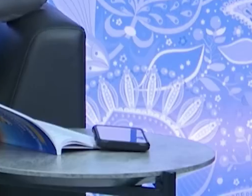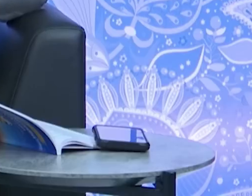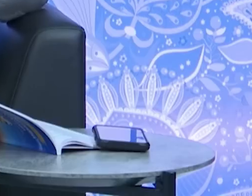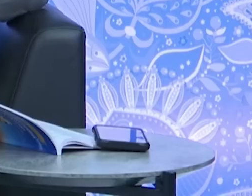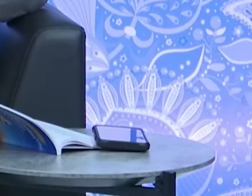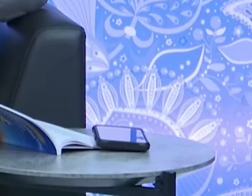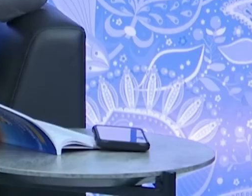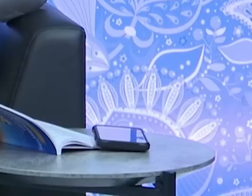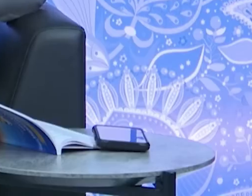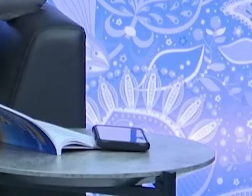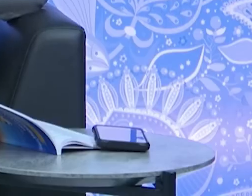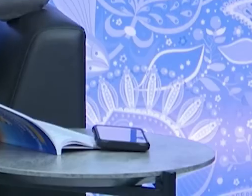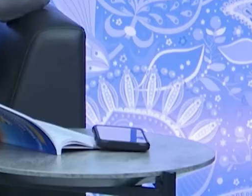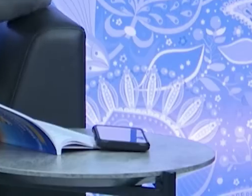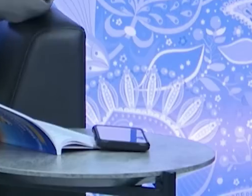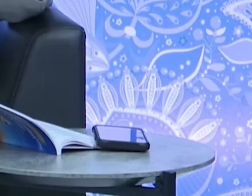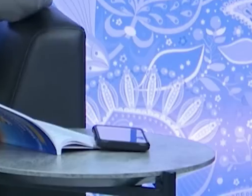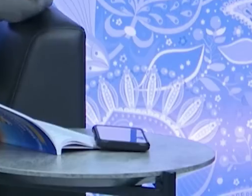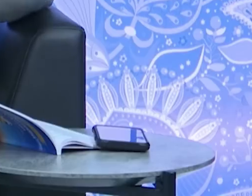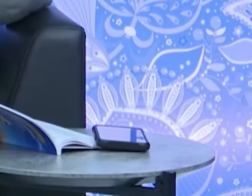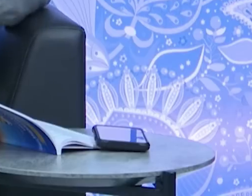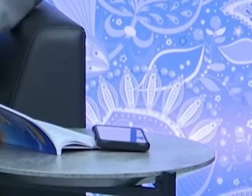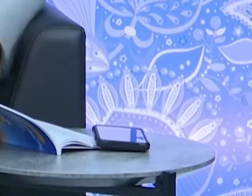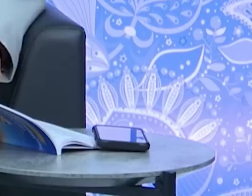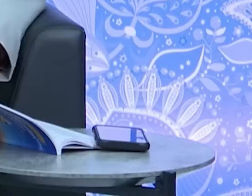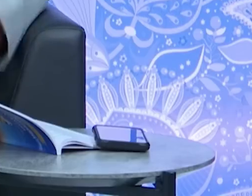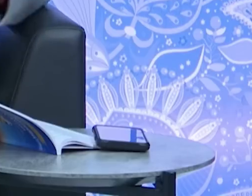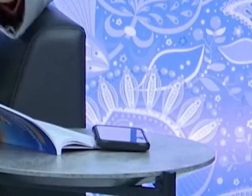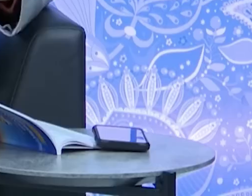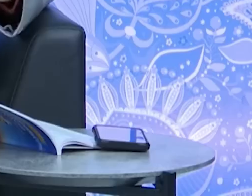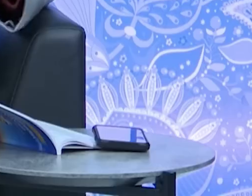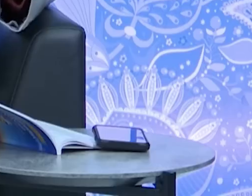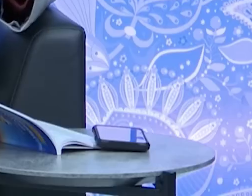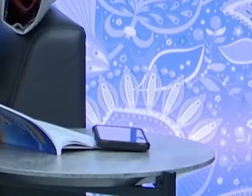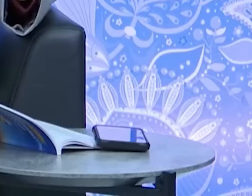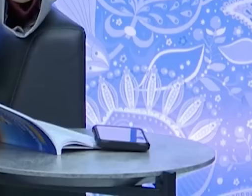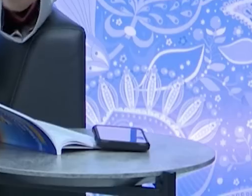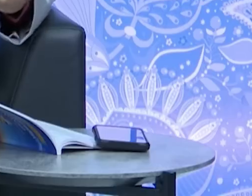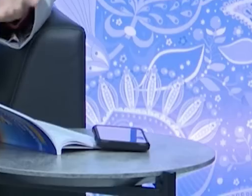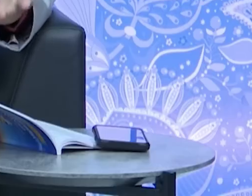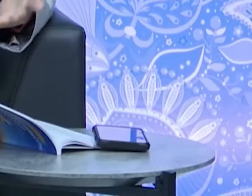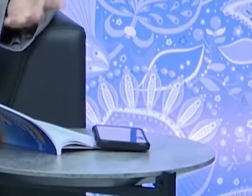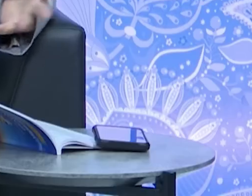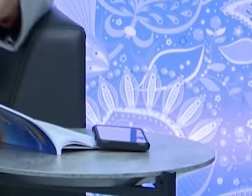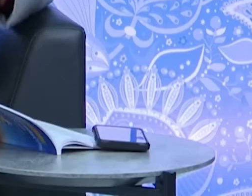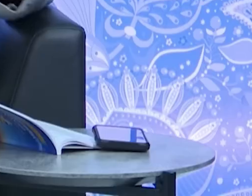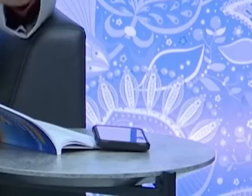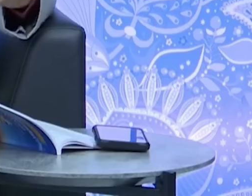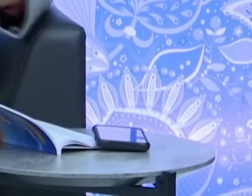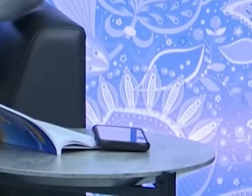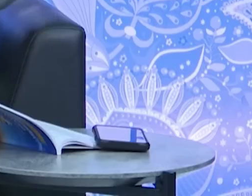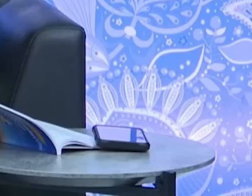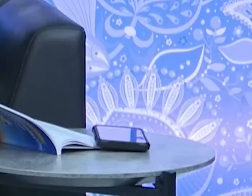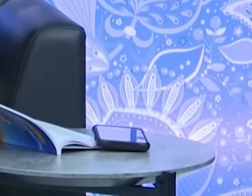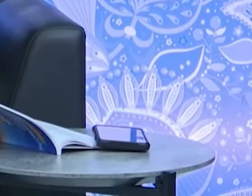keluarga, mungkin kita sedang belajar ke apa, kita ada kawan-kawan yang tidur, kejutkan dia. Kejutkan dia bangun. Apatah lagi mungkin dia ada program pagi itu, program iftar dan